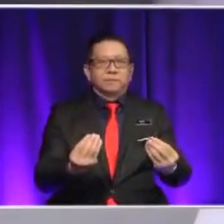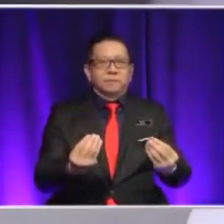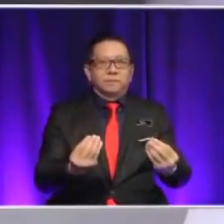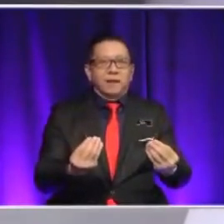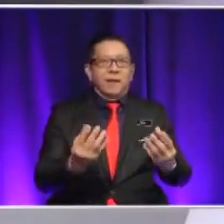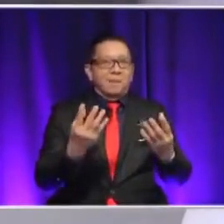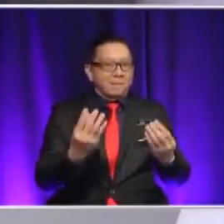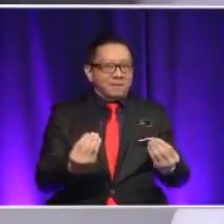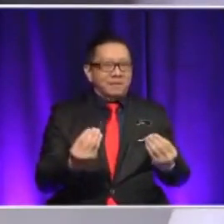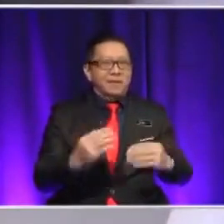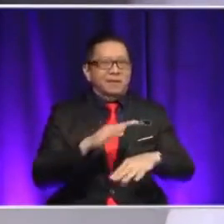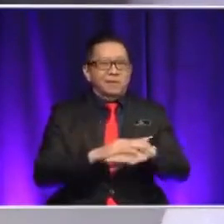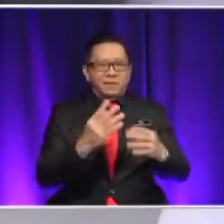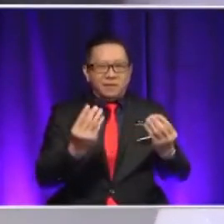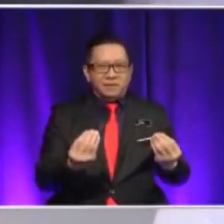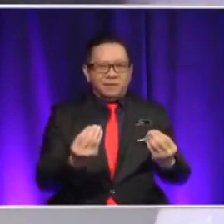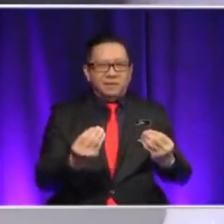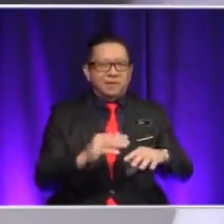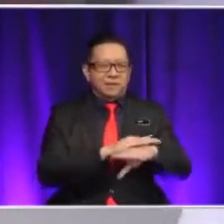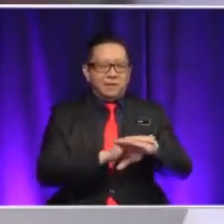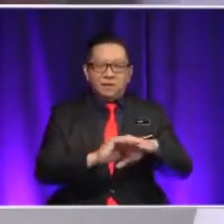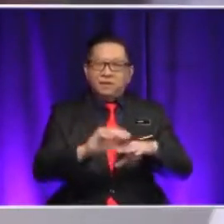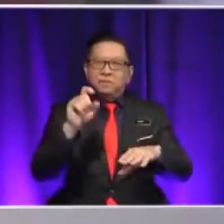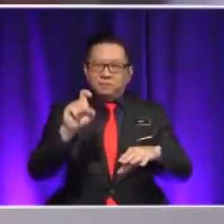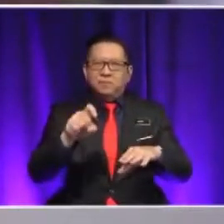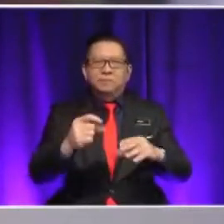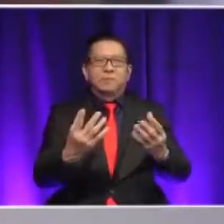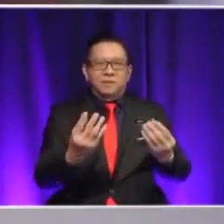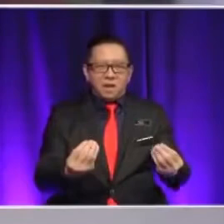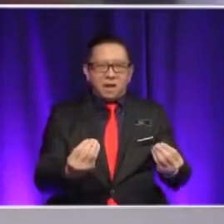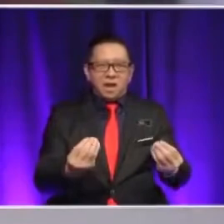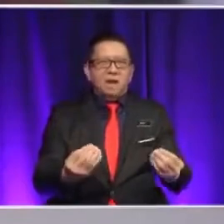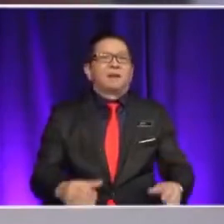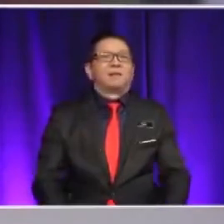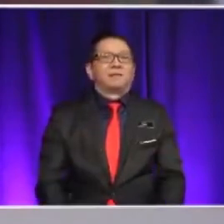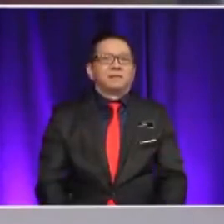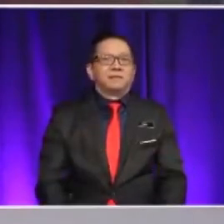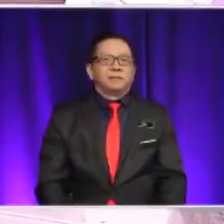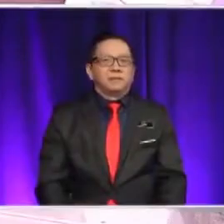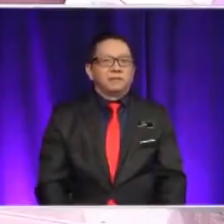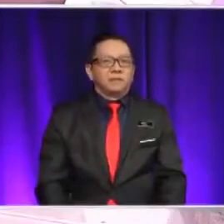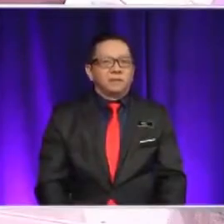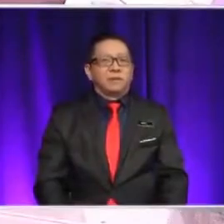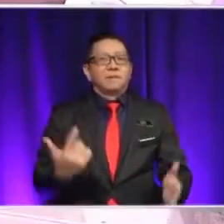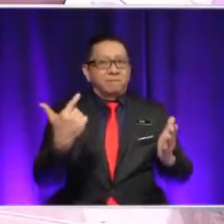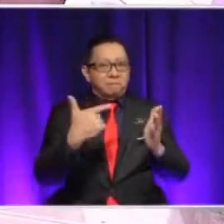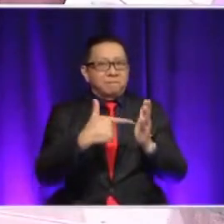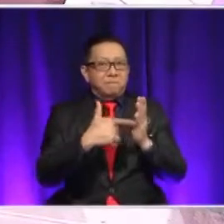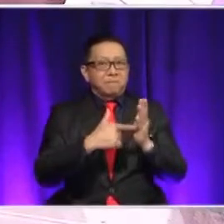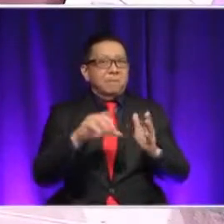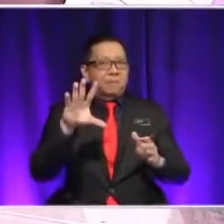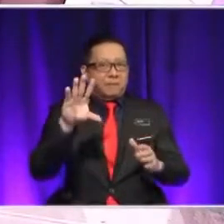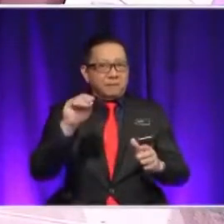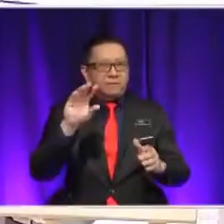basah-basah atlas Pasrah jadi getah kita basah Oke sering pada menggunakan speed